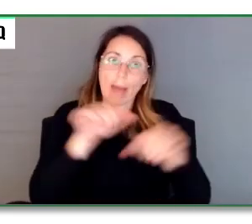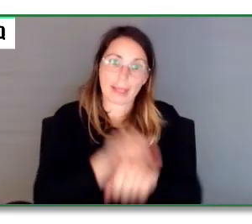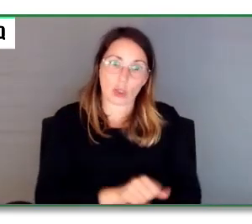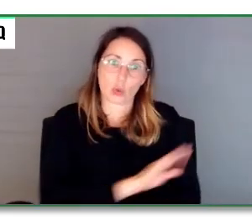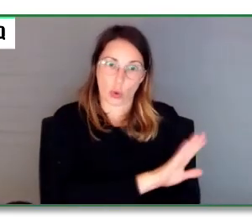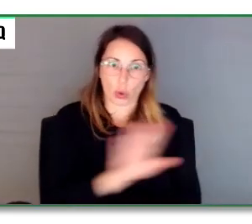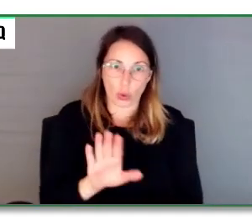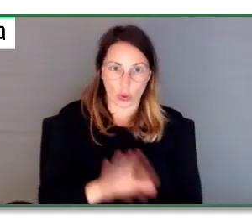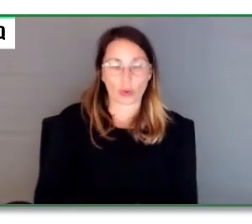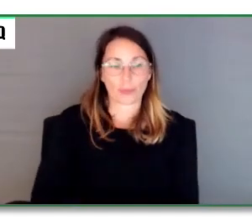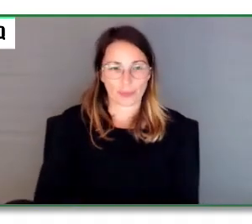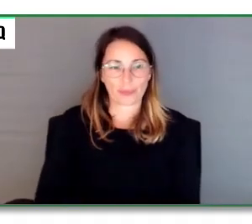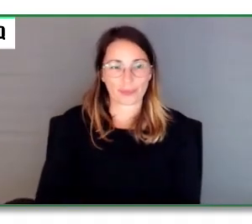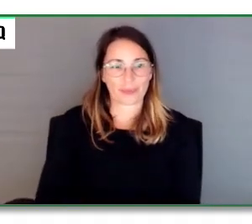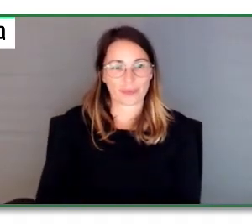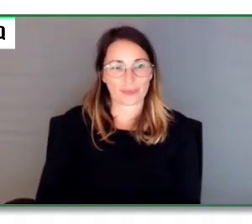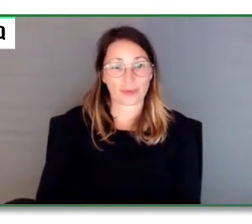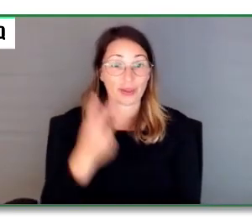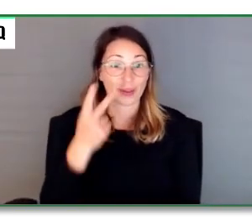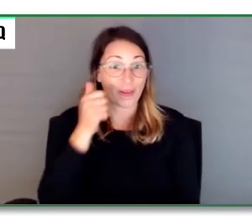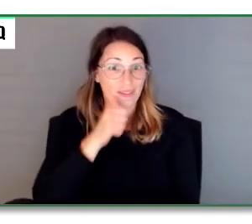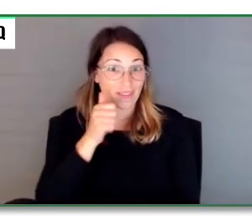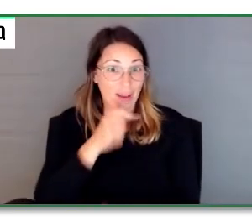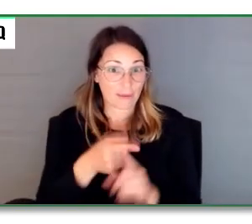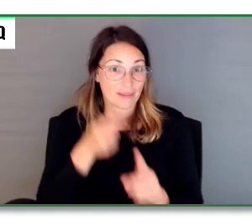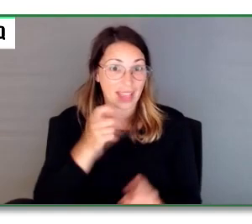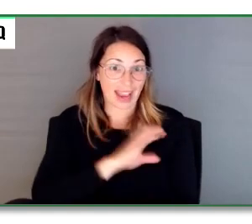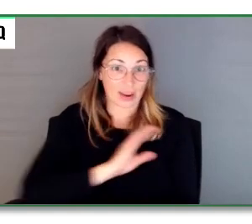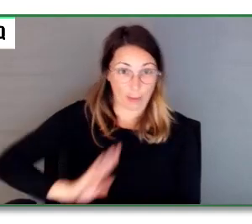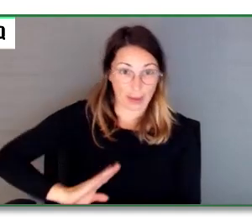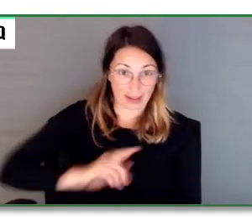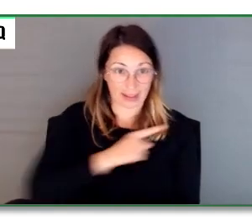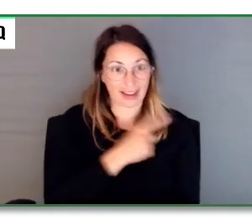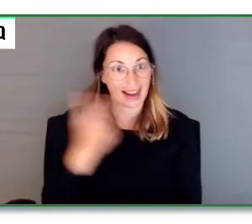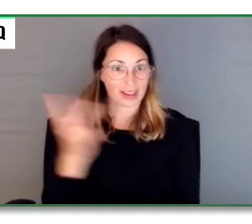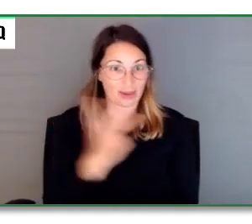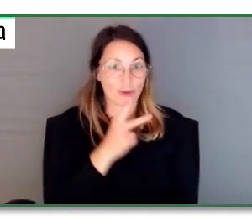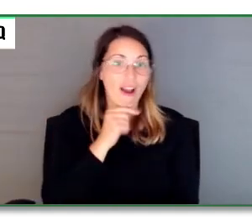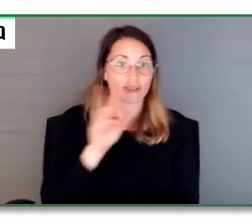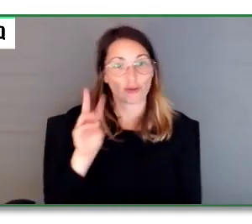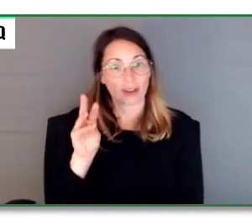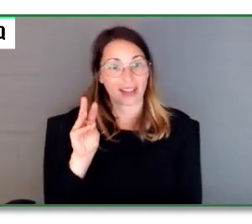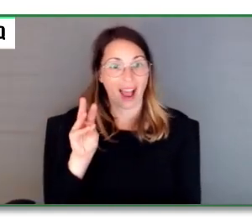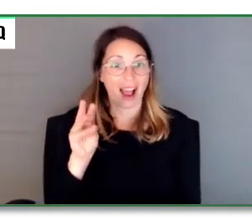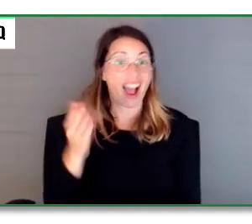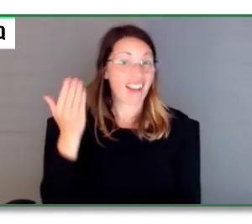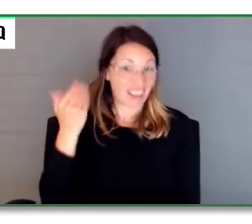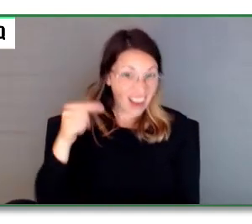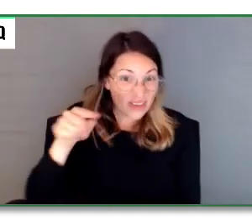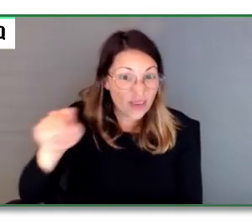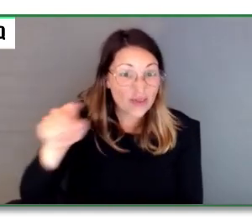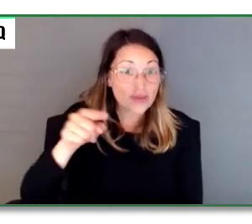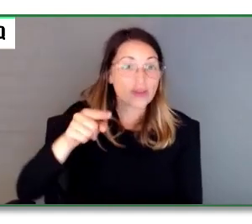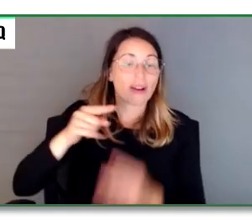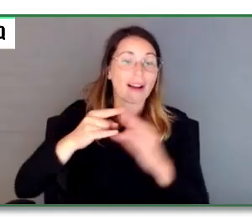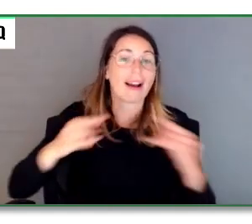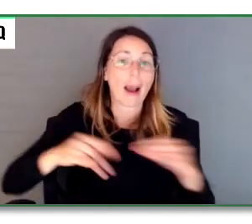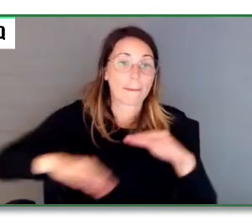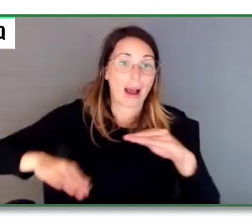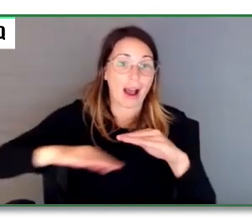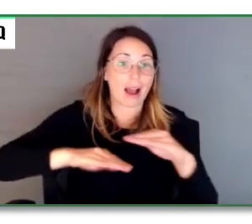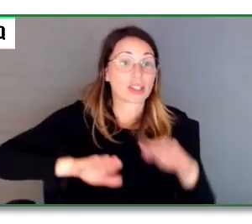Deux femmes de la Colombie-Britannique, toutes deux dans la soixantaine à l'époque, se sont rendues jusqu'au camp de base du Mont Everest et même un peu plus